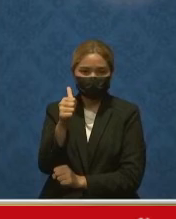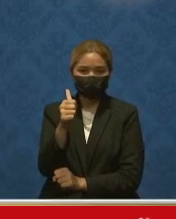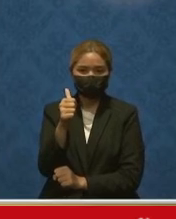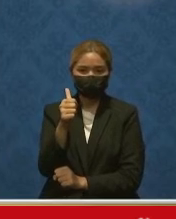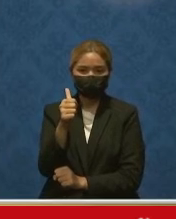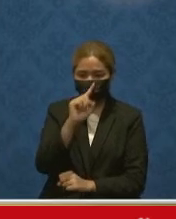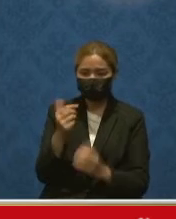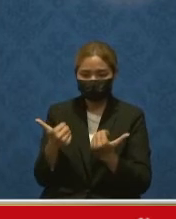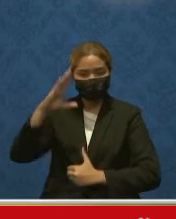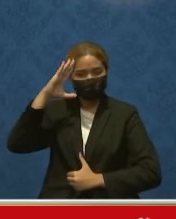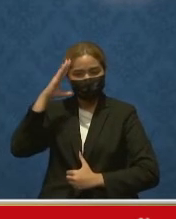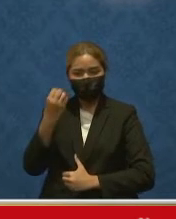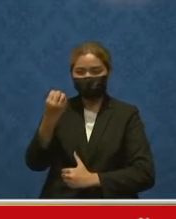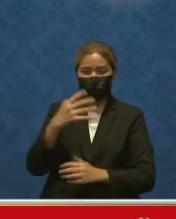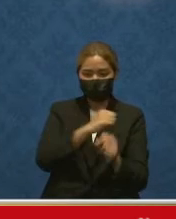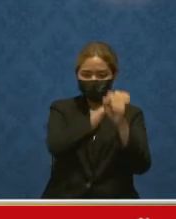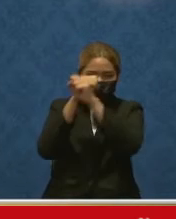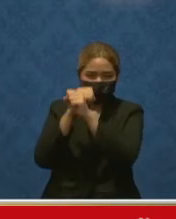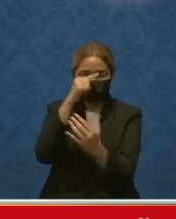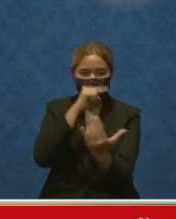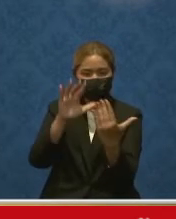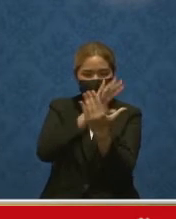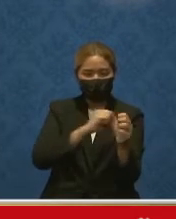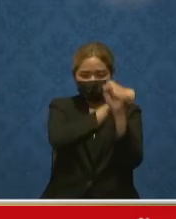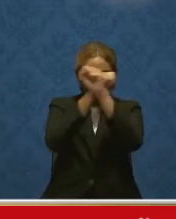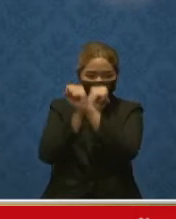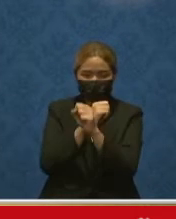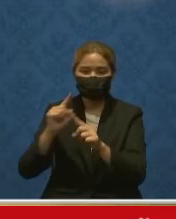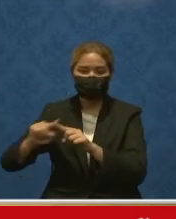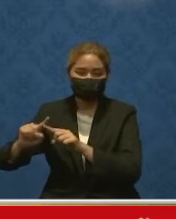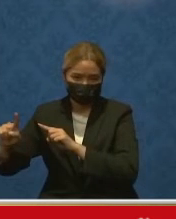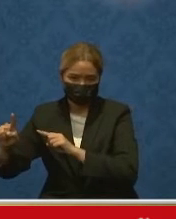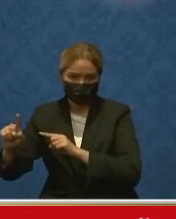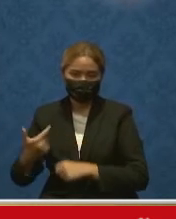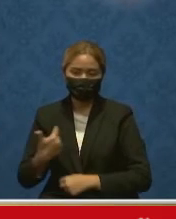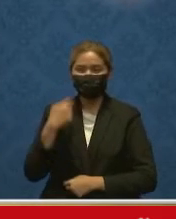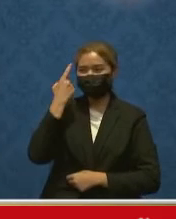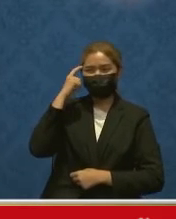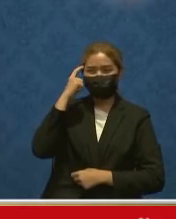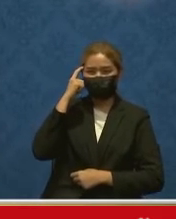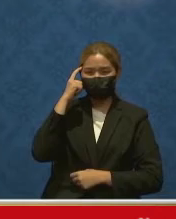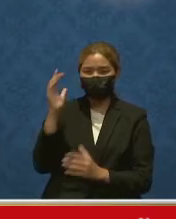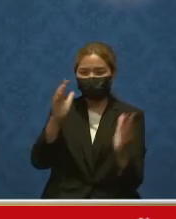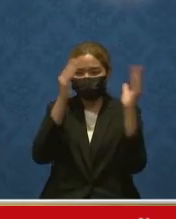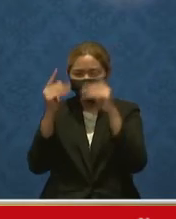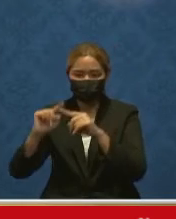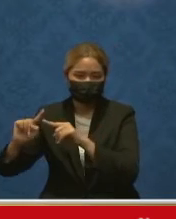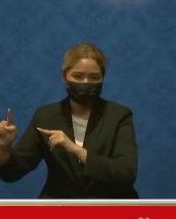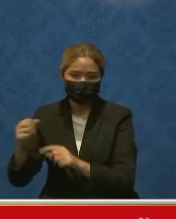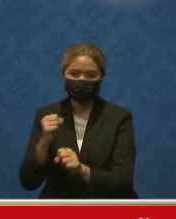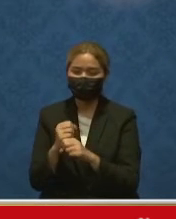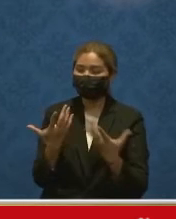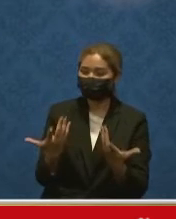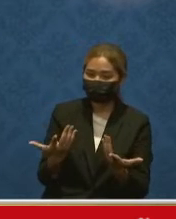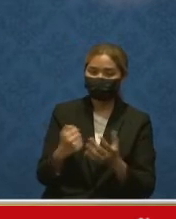ภัยและภัยคุกคามผมเองก็ไม่รู้ว่าภัยมาจากไหนใครจัดการสร้างเอง